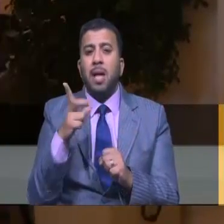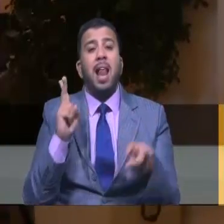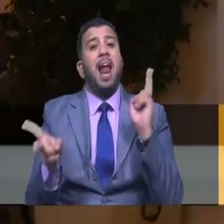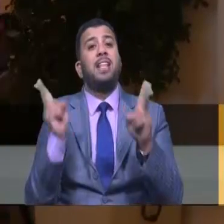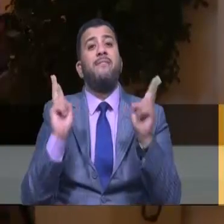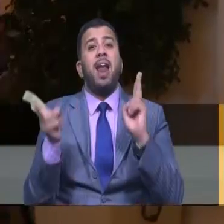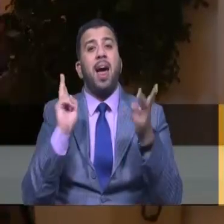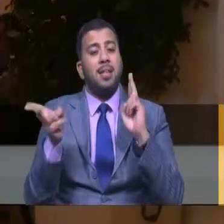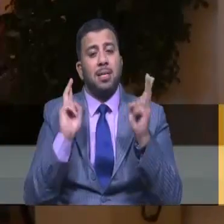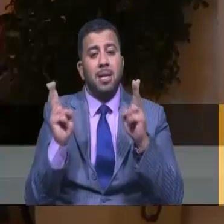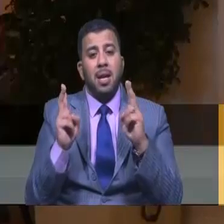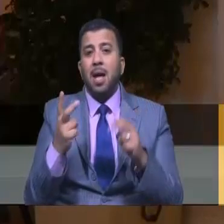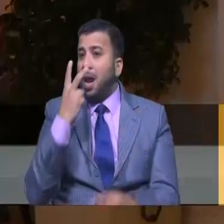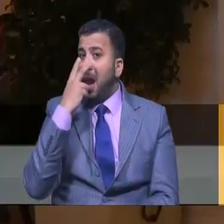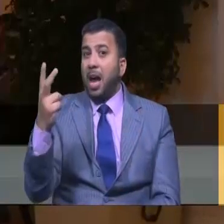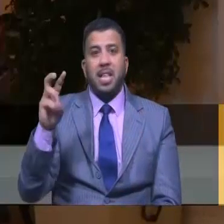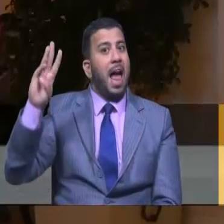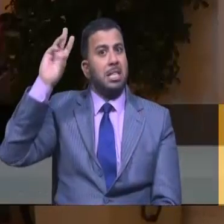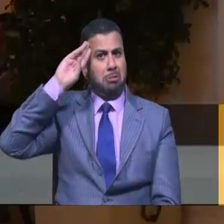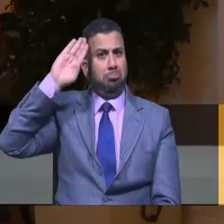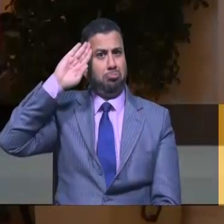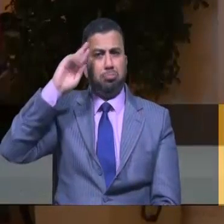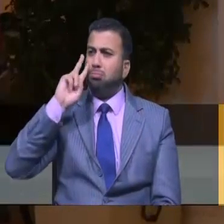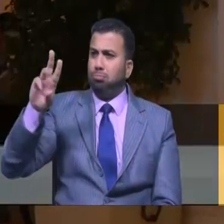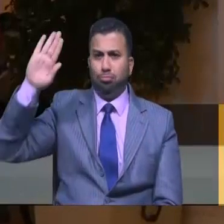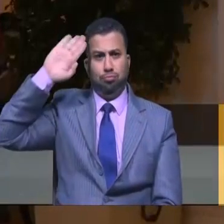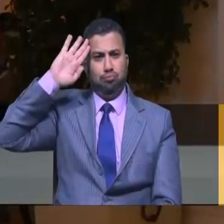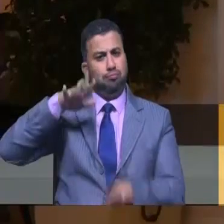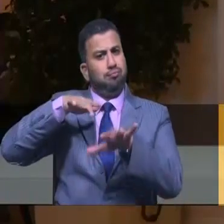الاحتفالات، العرض العسكري، مشاركة